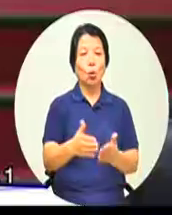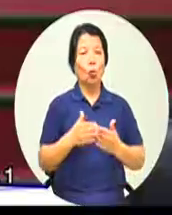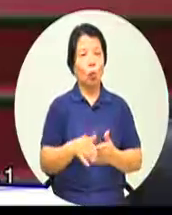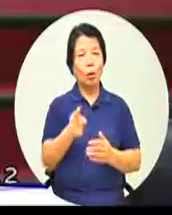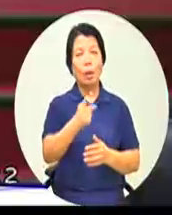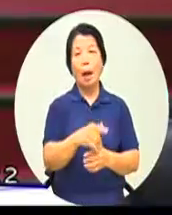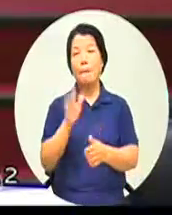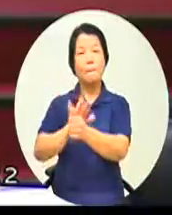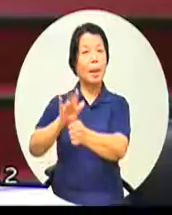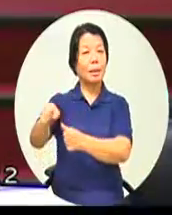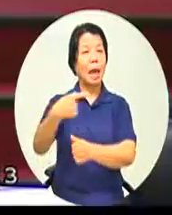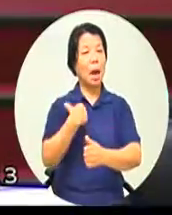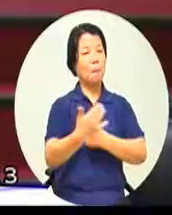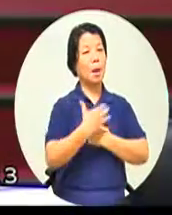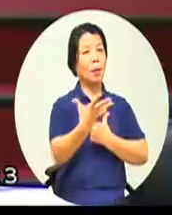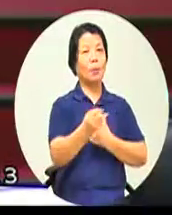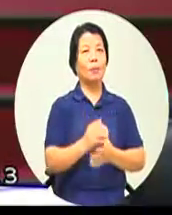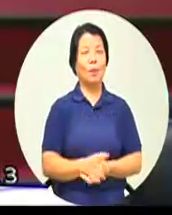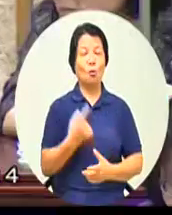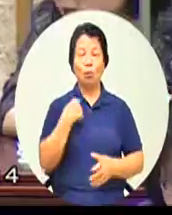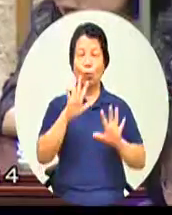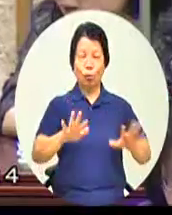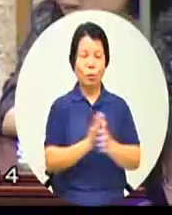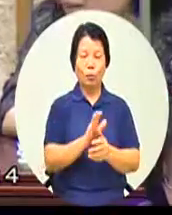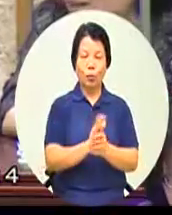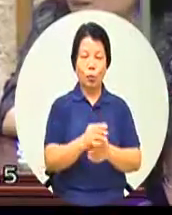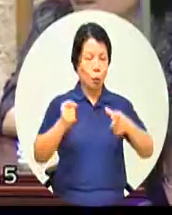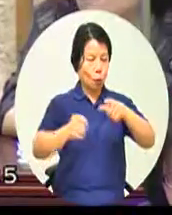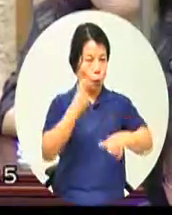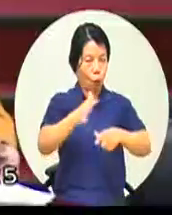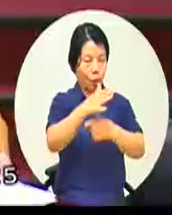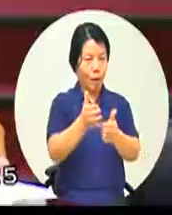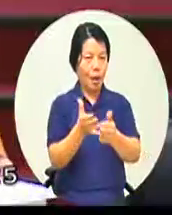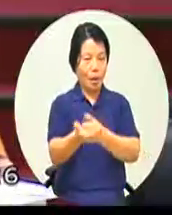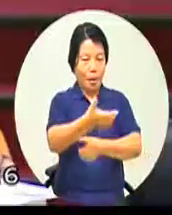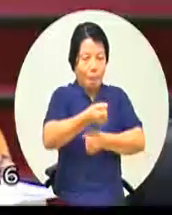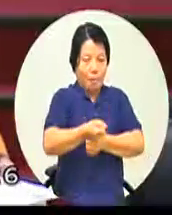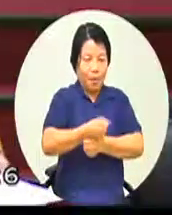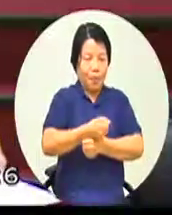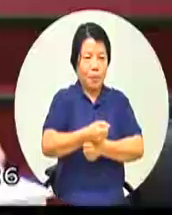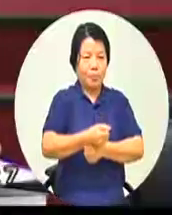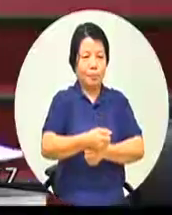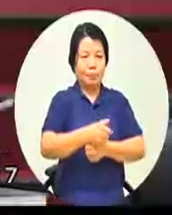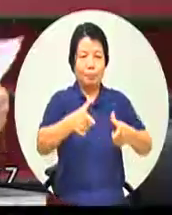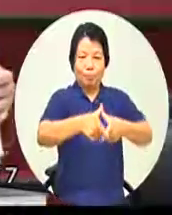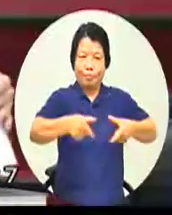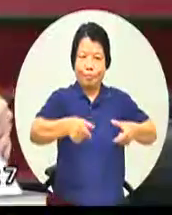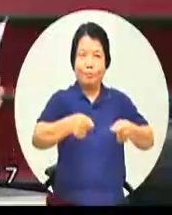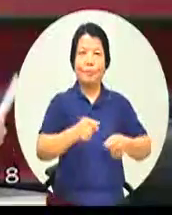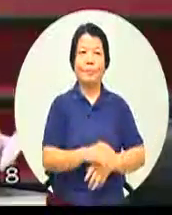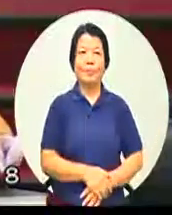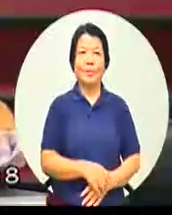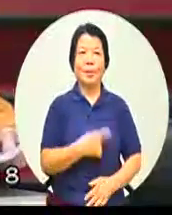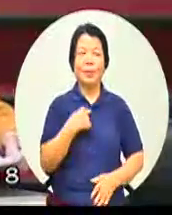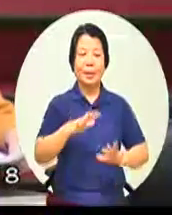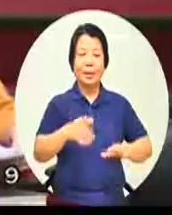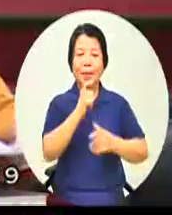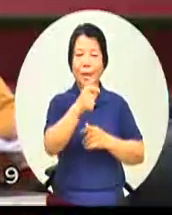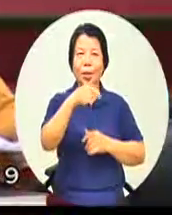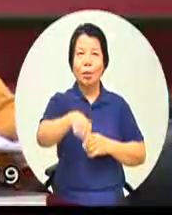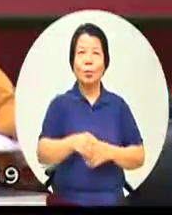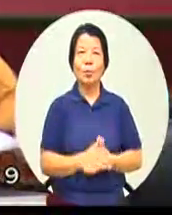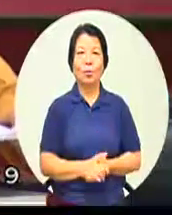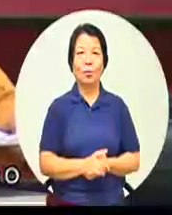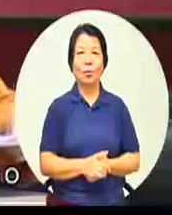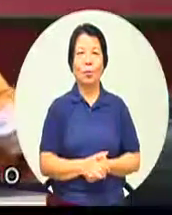人咧，甲你斗邮票呢。 啊，你我先做遐啊，对无？ 啊！侬叫我郑大哥，你叫我先做遐，我去酒店